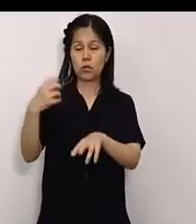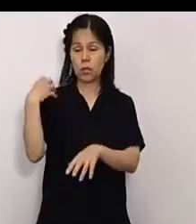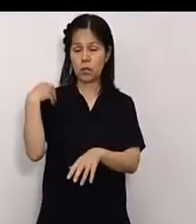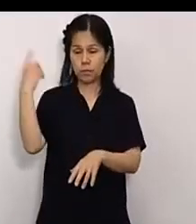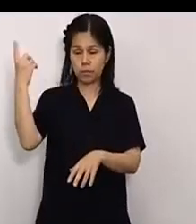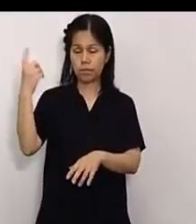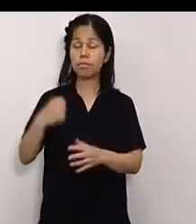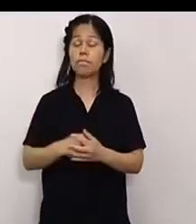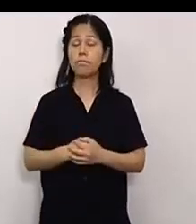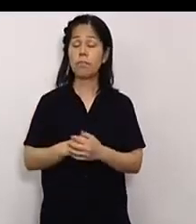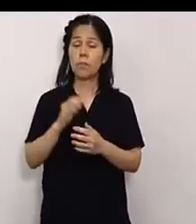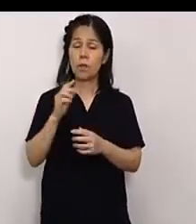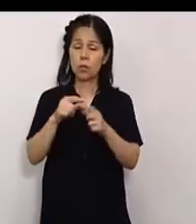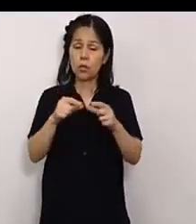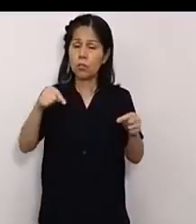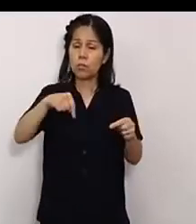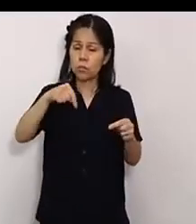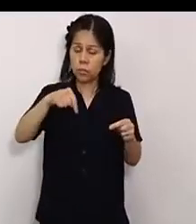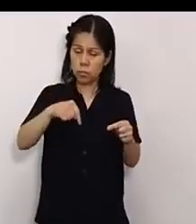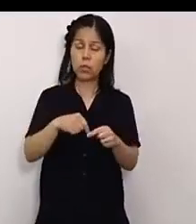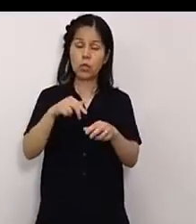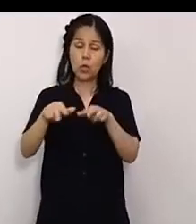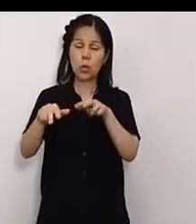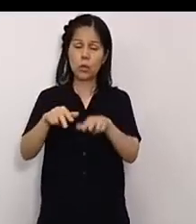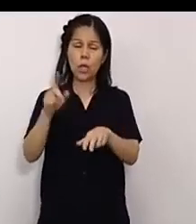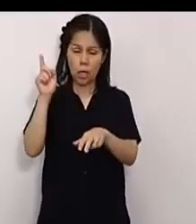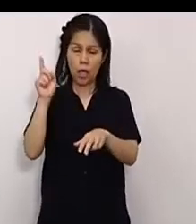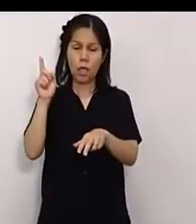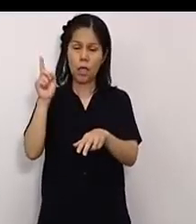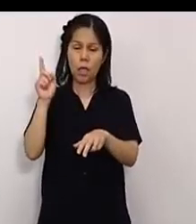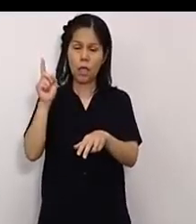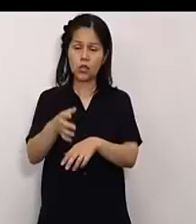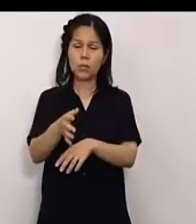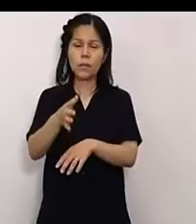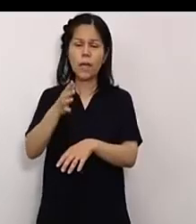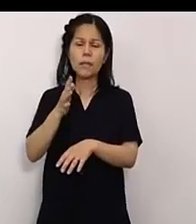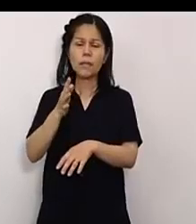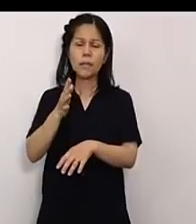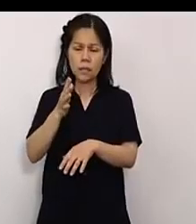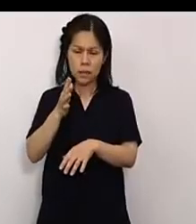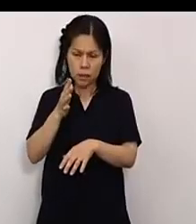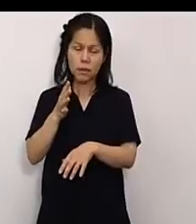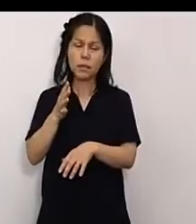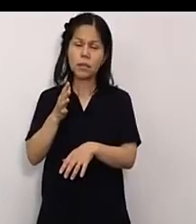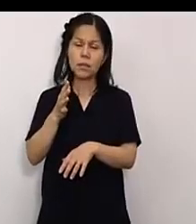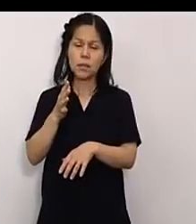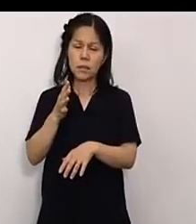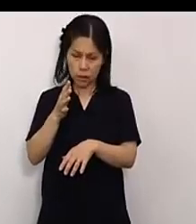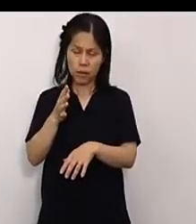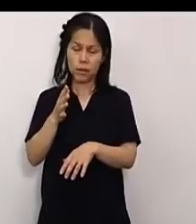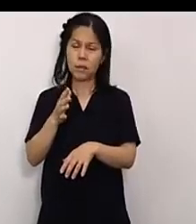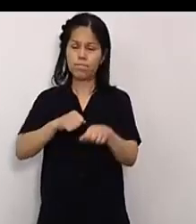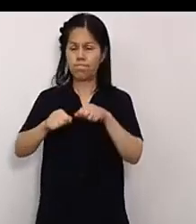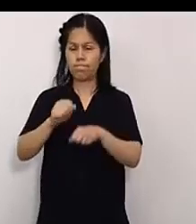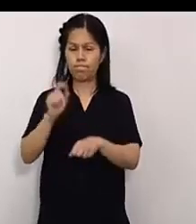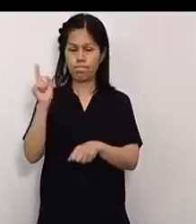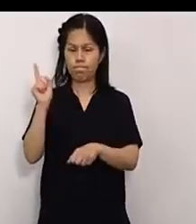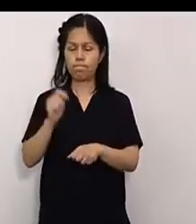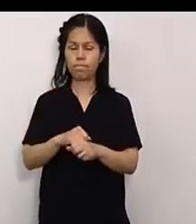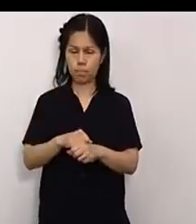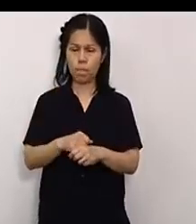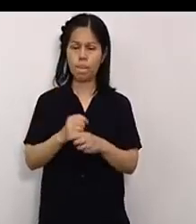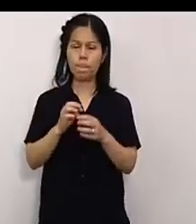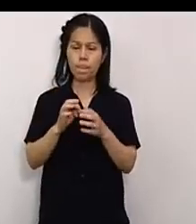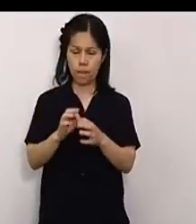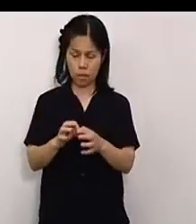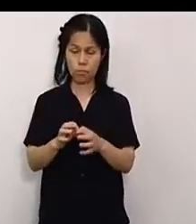ってます。だけど日本っていうのは非常に行政が非常に冷たい行政ですよね。だから全